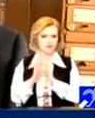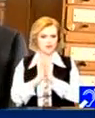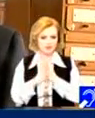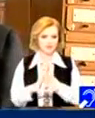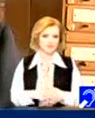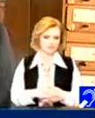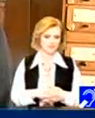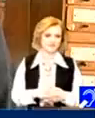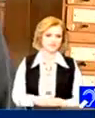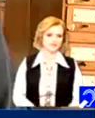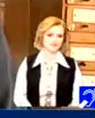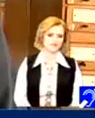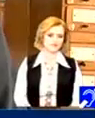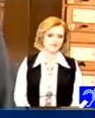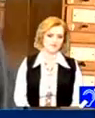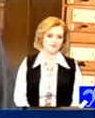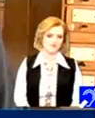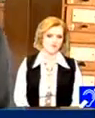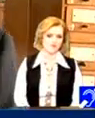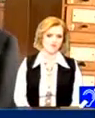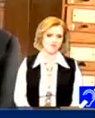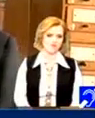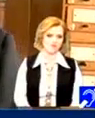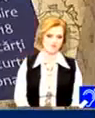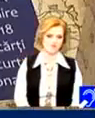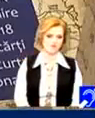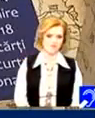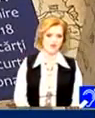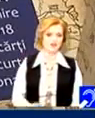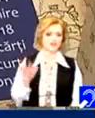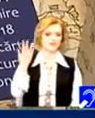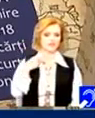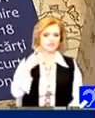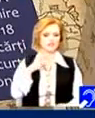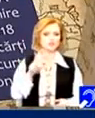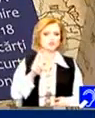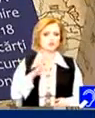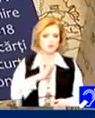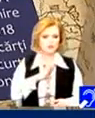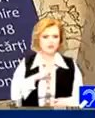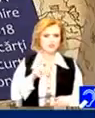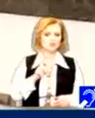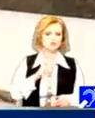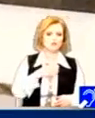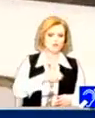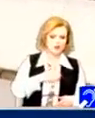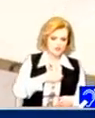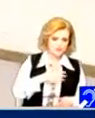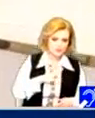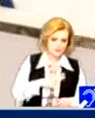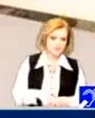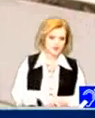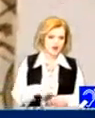și de clar viziune atunci când vorbim despre cum s-a petrecut, ce a însemnat acest eveniment pentru națiunea